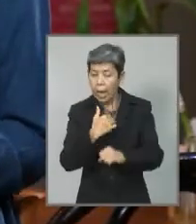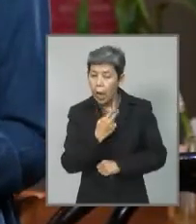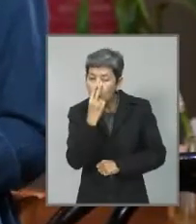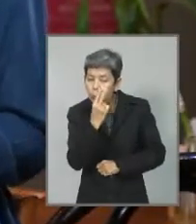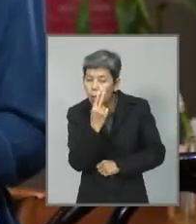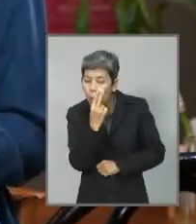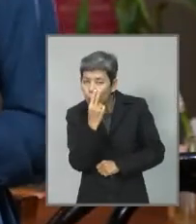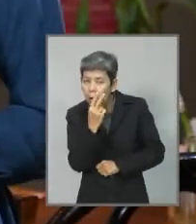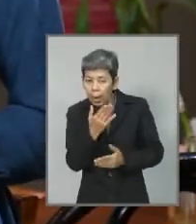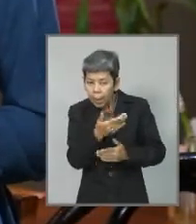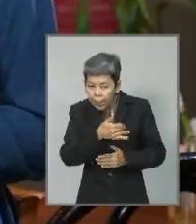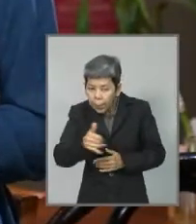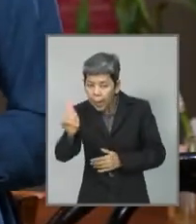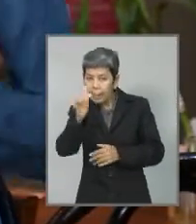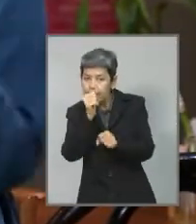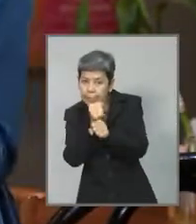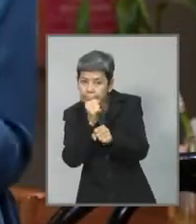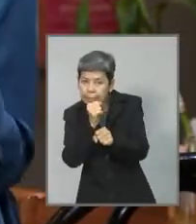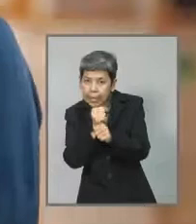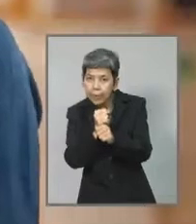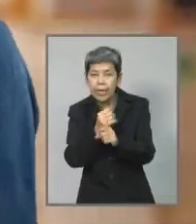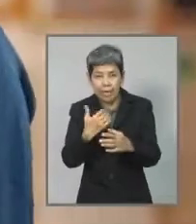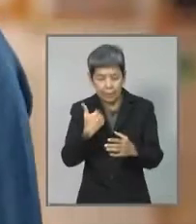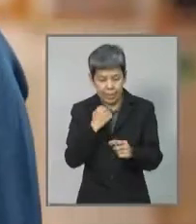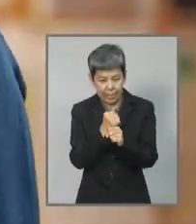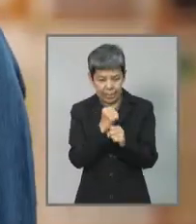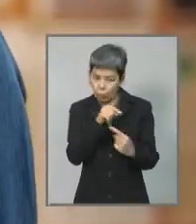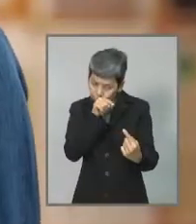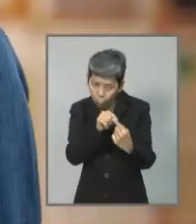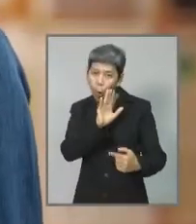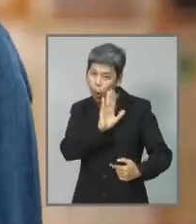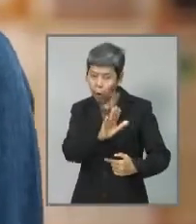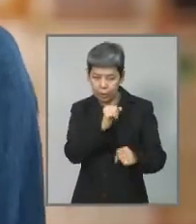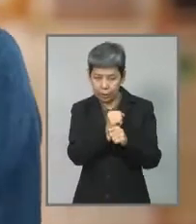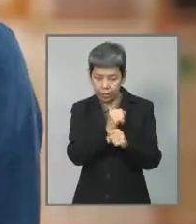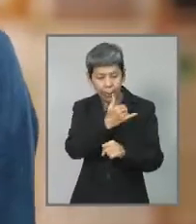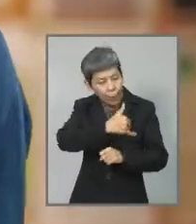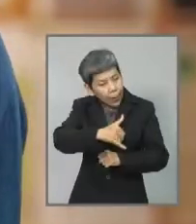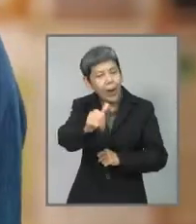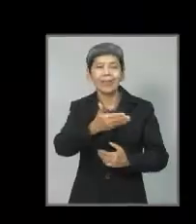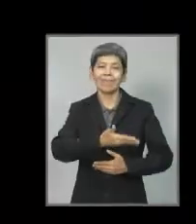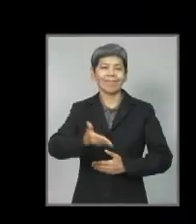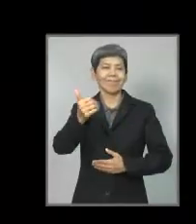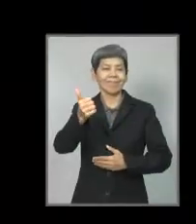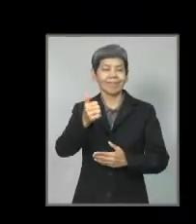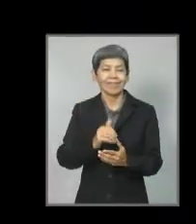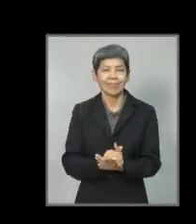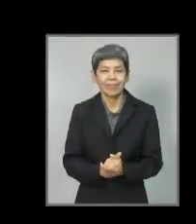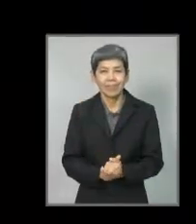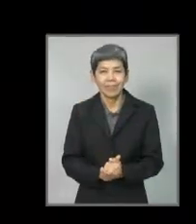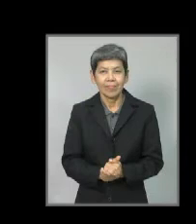ค่อยๆส่งเขาหาบริษัทที่มีงานที่มันเหมาะกับเขาอะค่ะแล้วให้เขาออกไปทำงาน